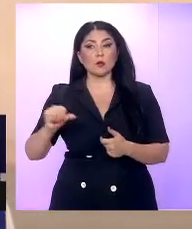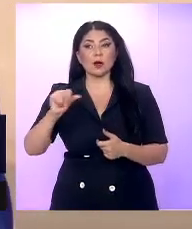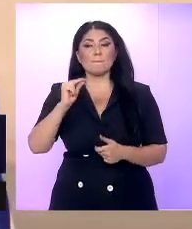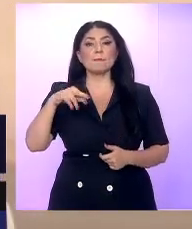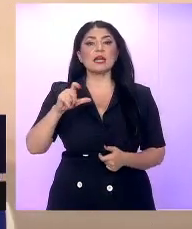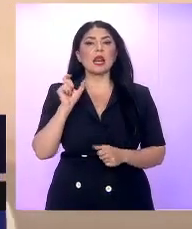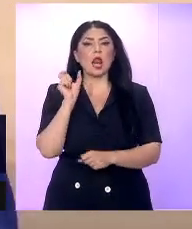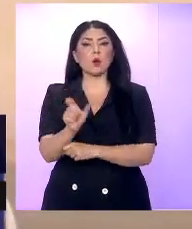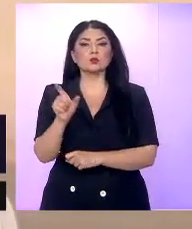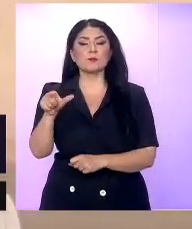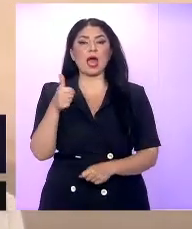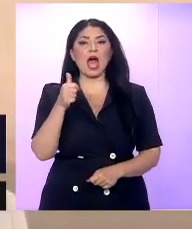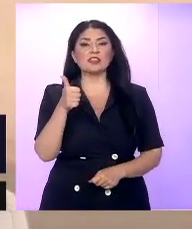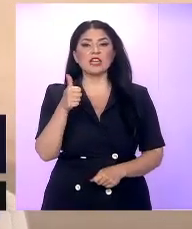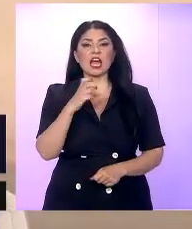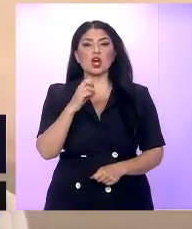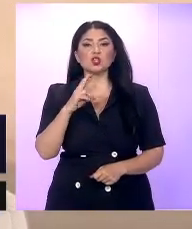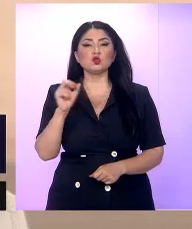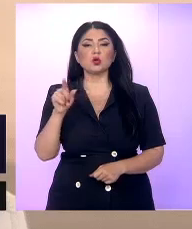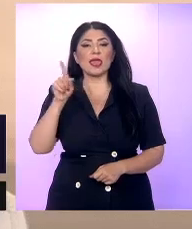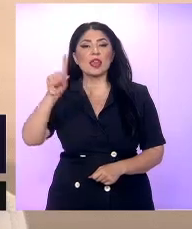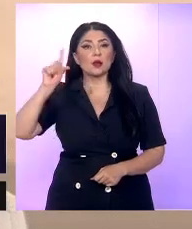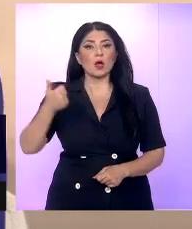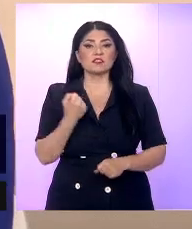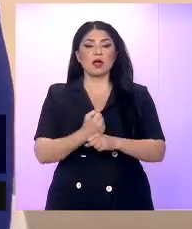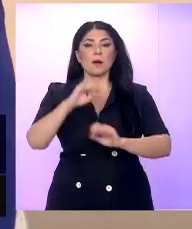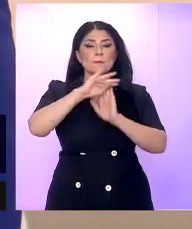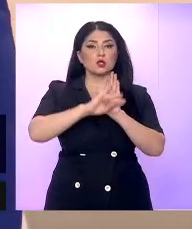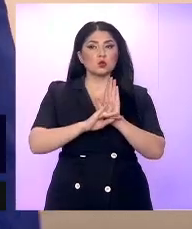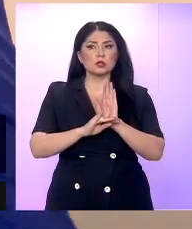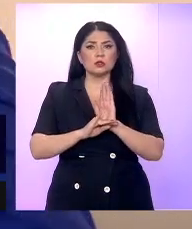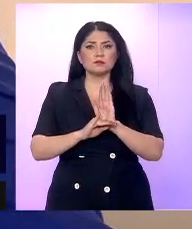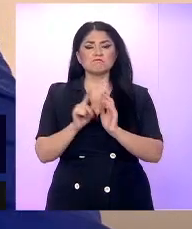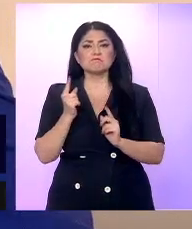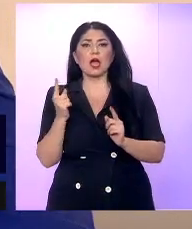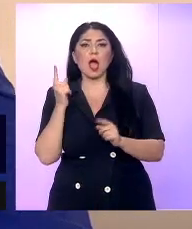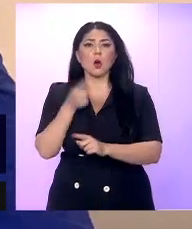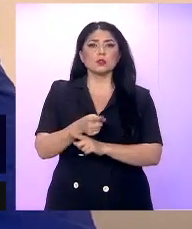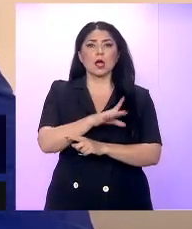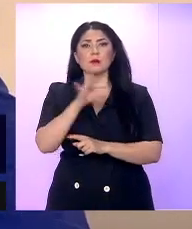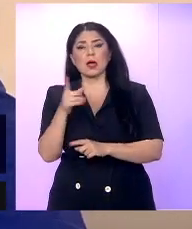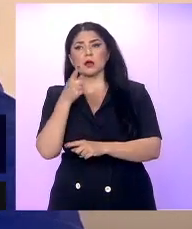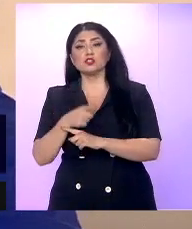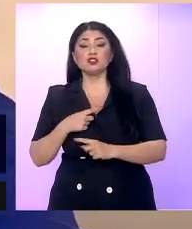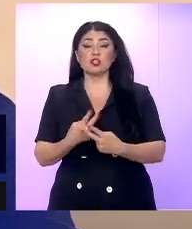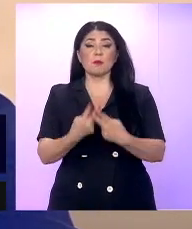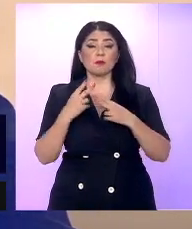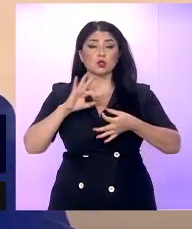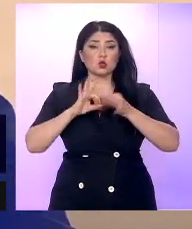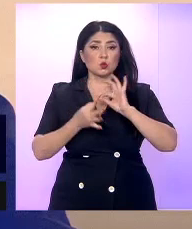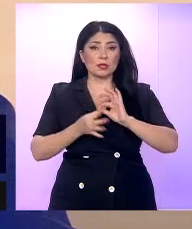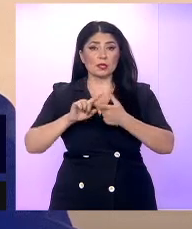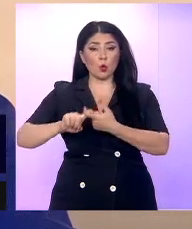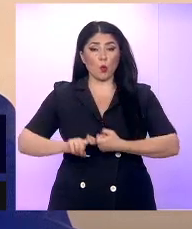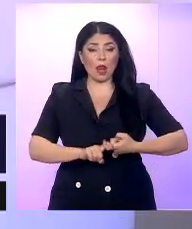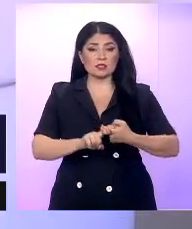PNL îl acuză pe Adrian Căciu de la Finanță că el trebuia să vină cu măsurile. Cumva e cel mai important subiect de dezbatere în